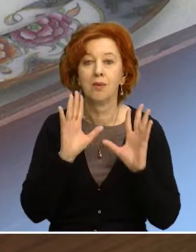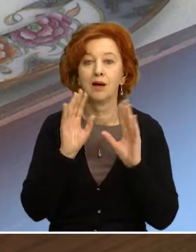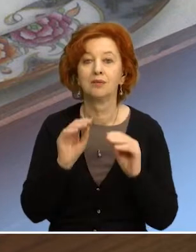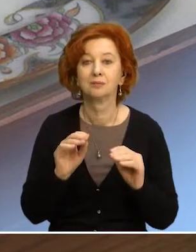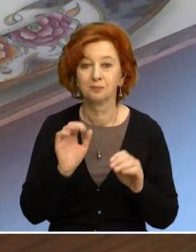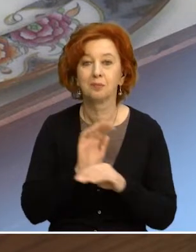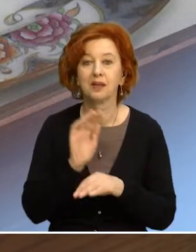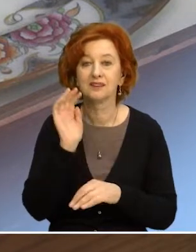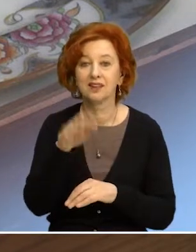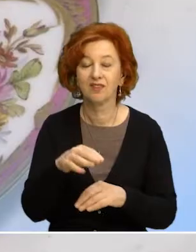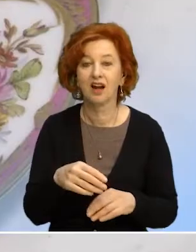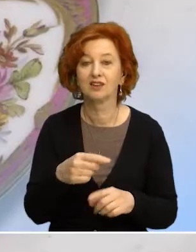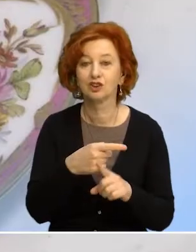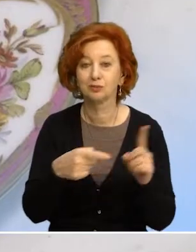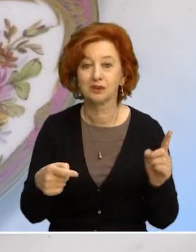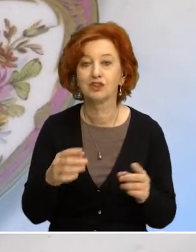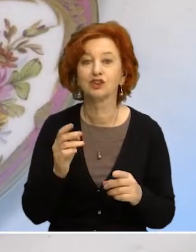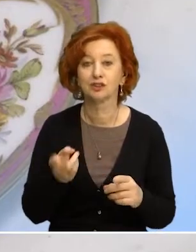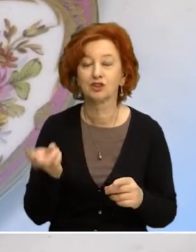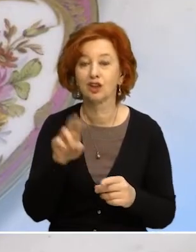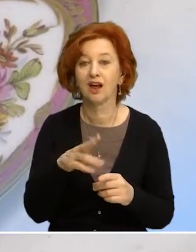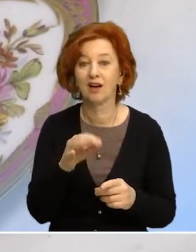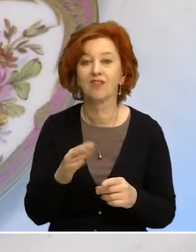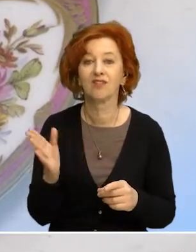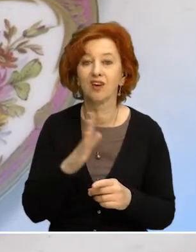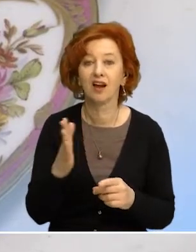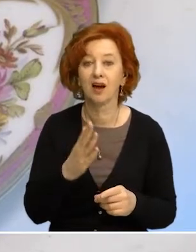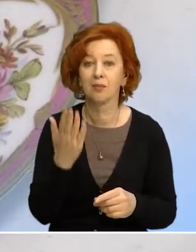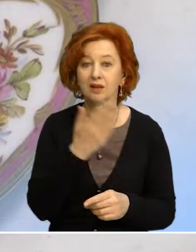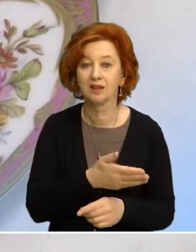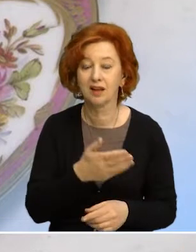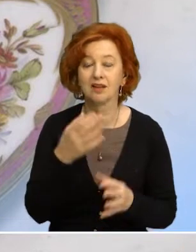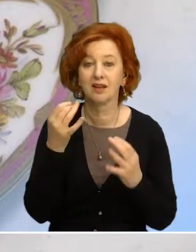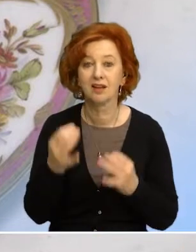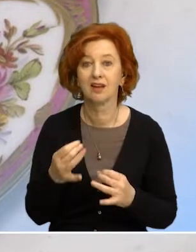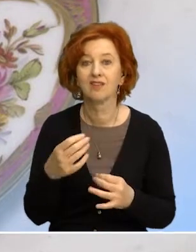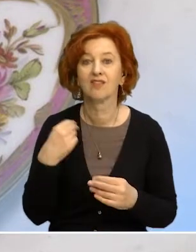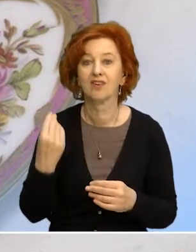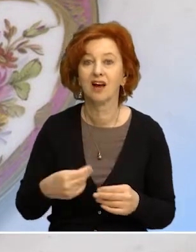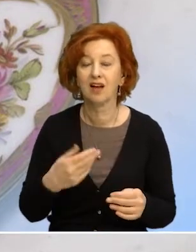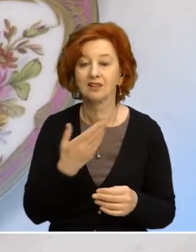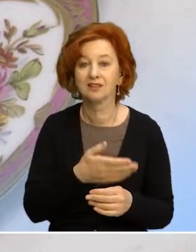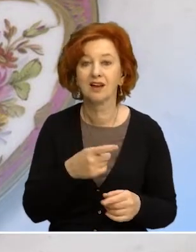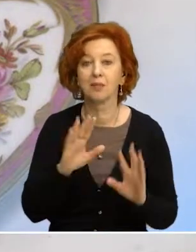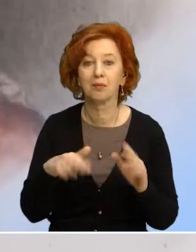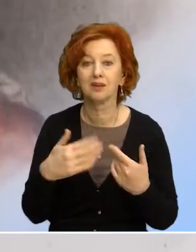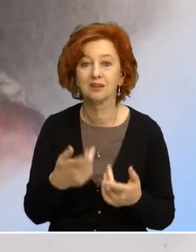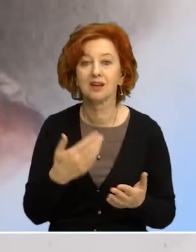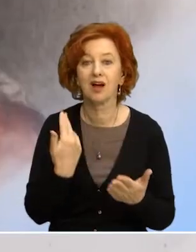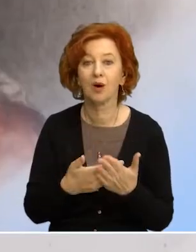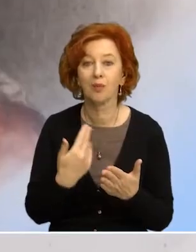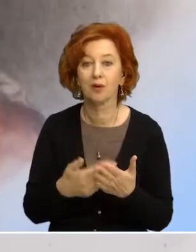империю. Практически половина его шла в Россию. Это Великобритания и Франция. Вот здесь представлены